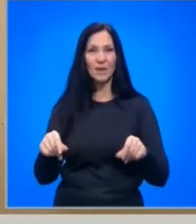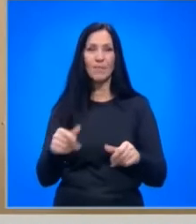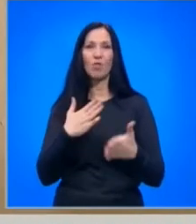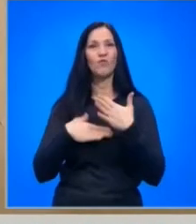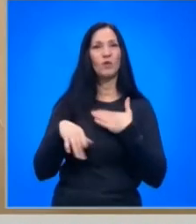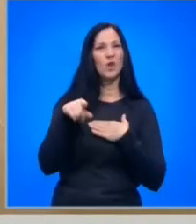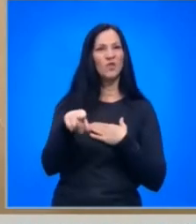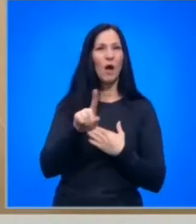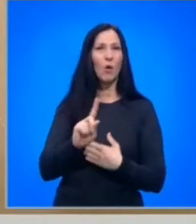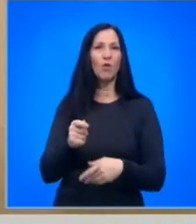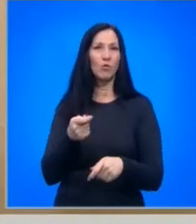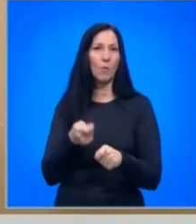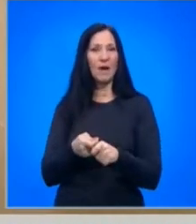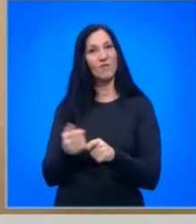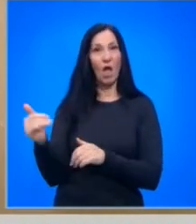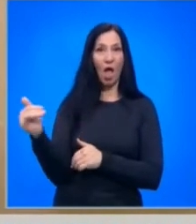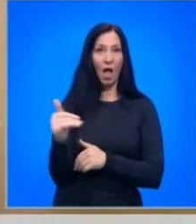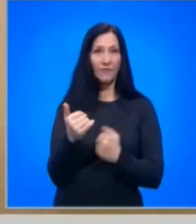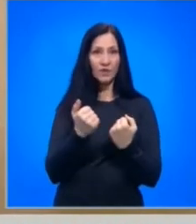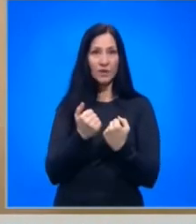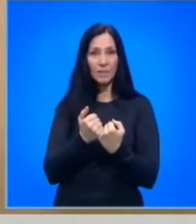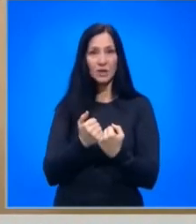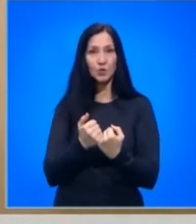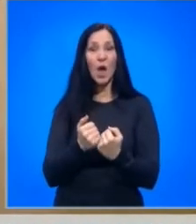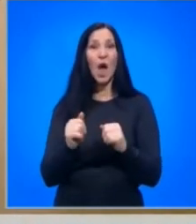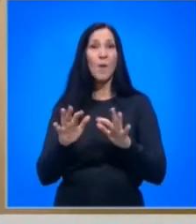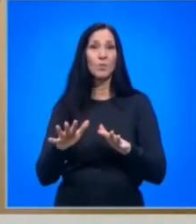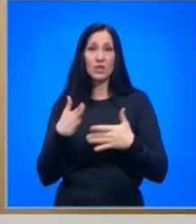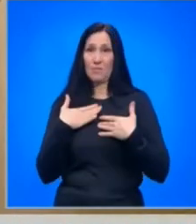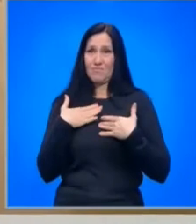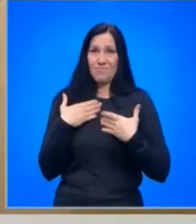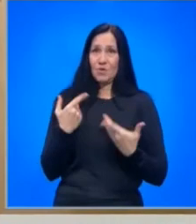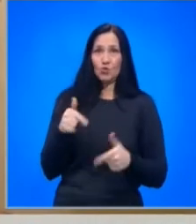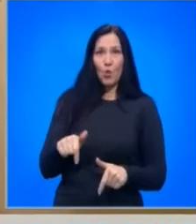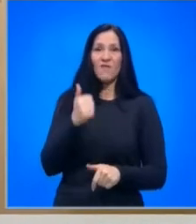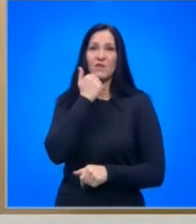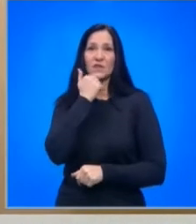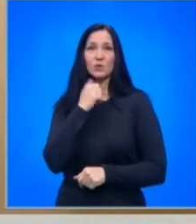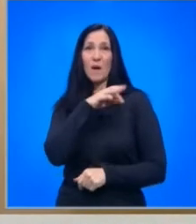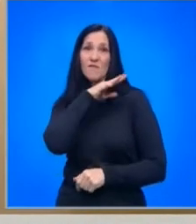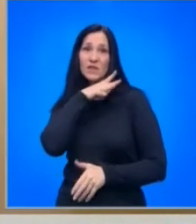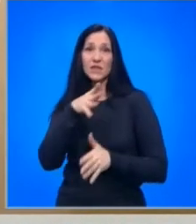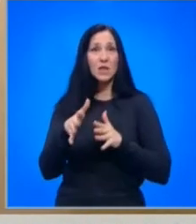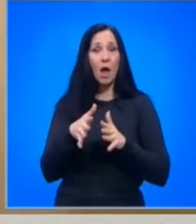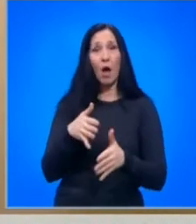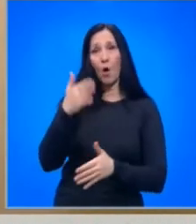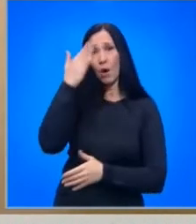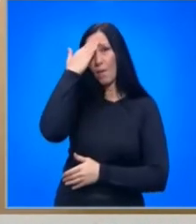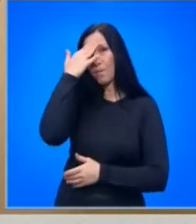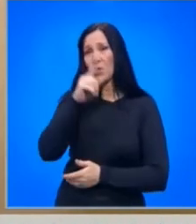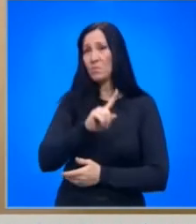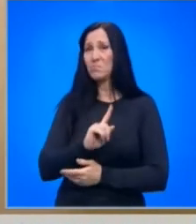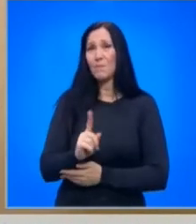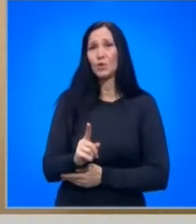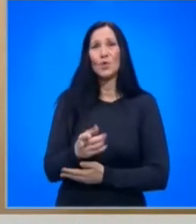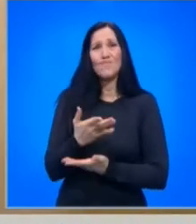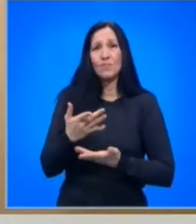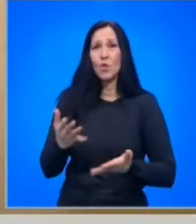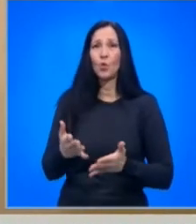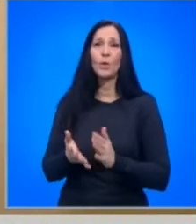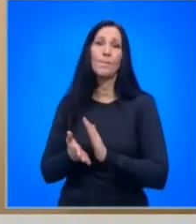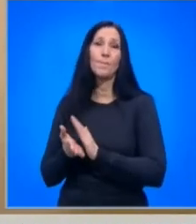го правят и идват на място. Понеже ние тук в селото сме все възрастни хора, болни. И няма много да